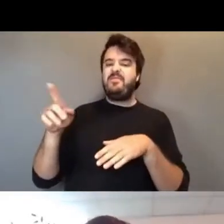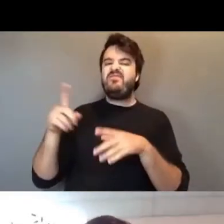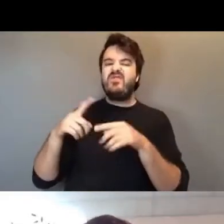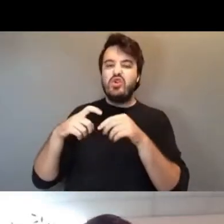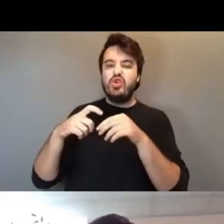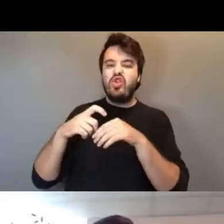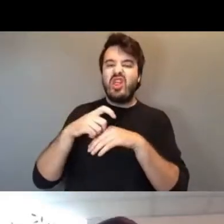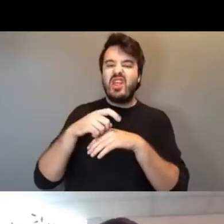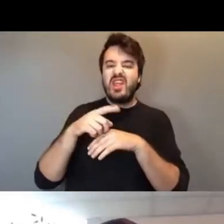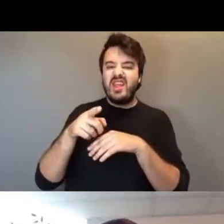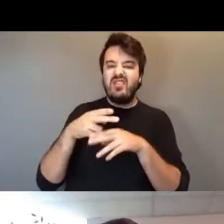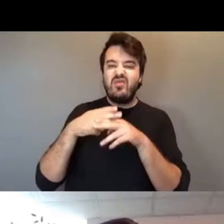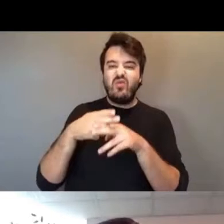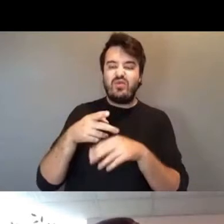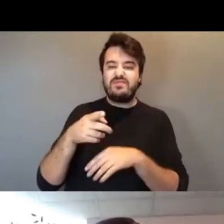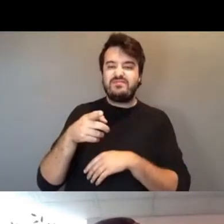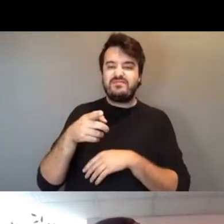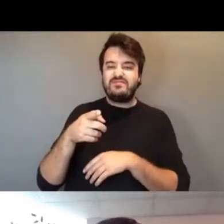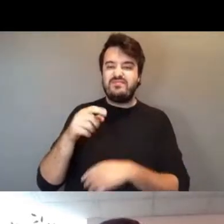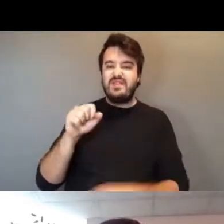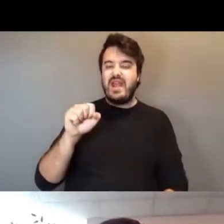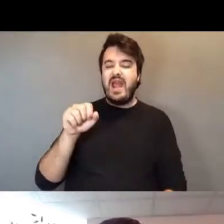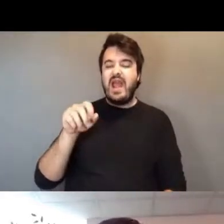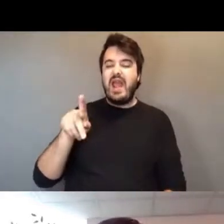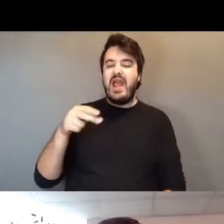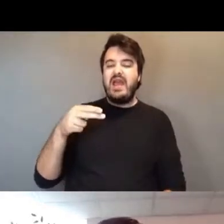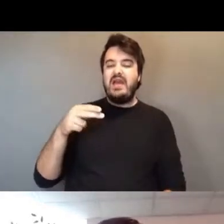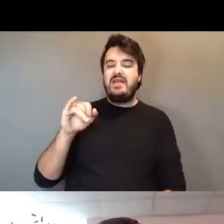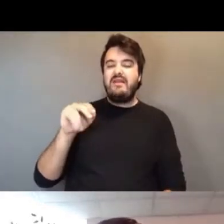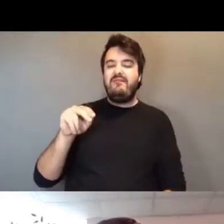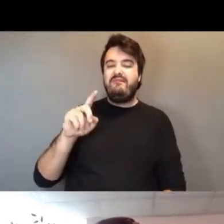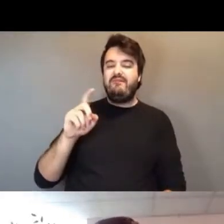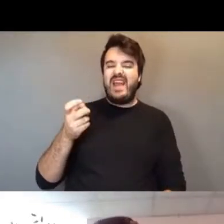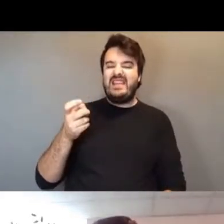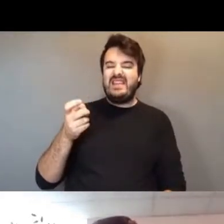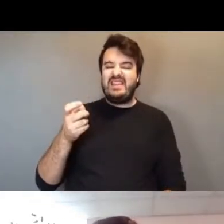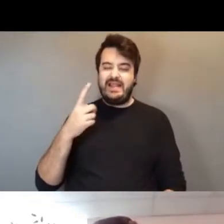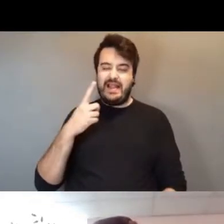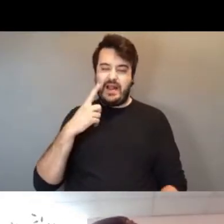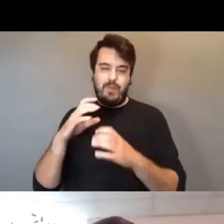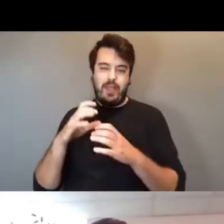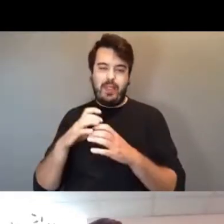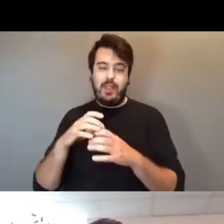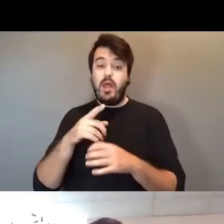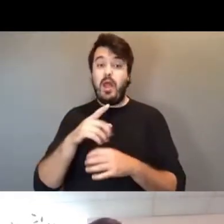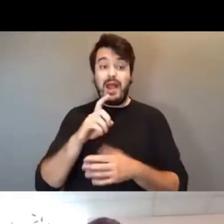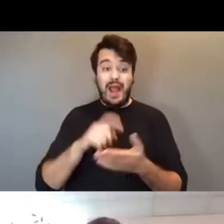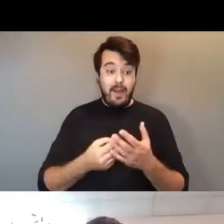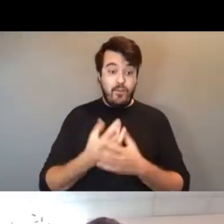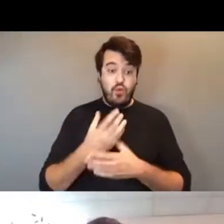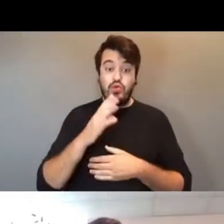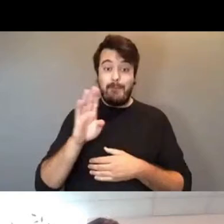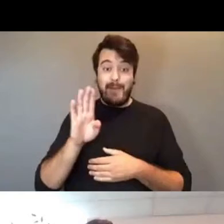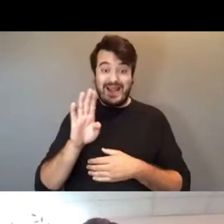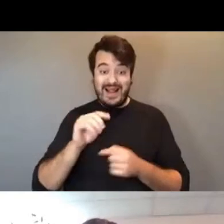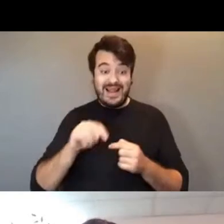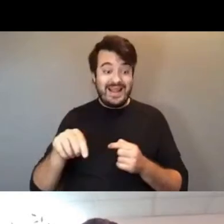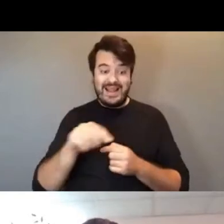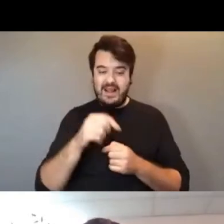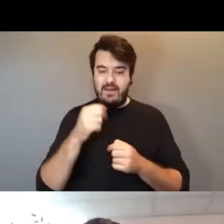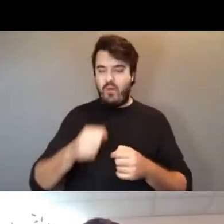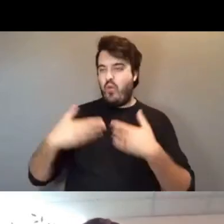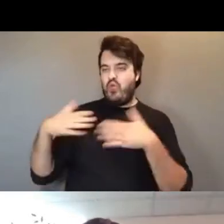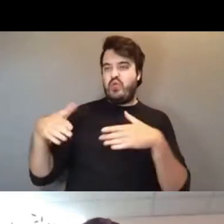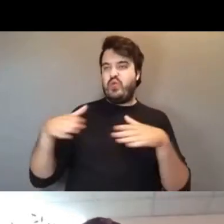petite créature qui s'appelle le sphinx de la tomate. Ça pourrait avoir l'air d'une chenille vraiment